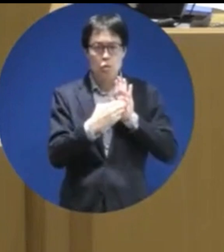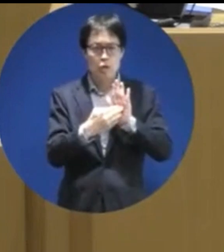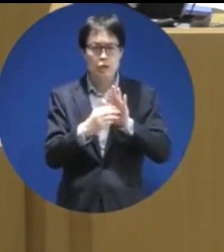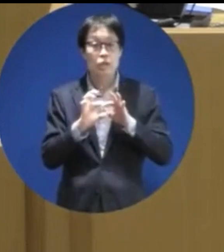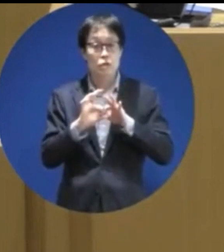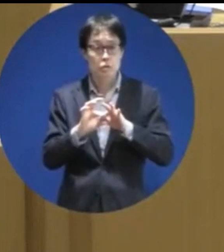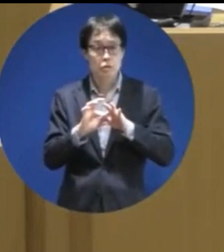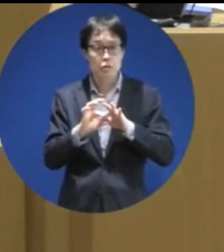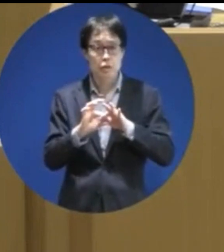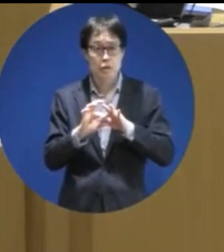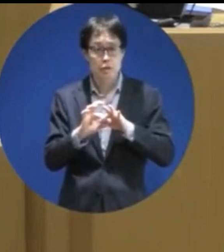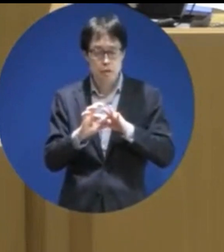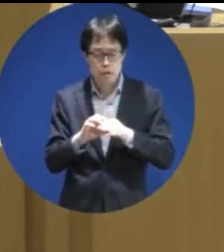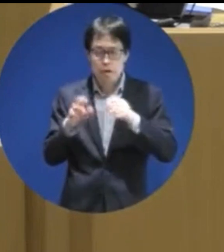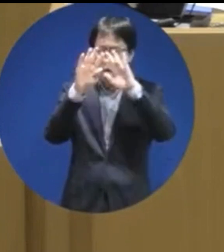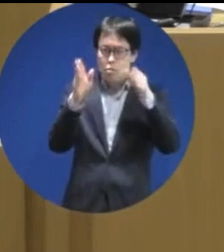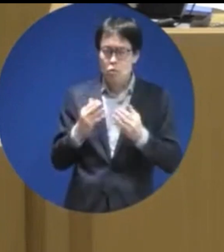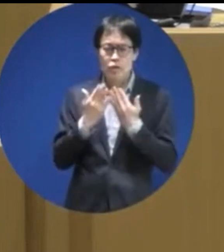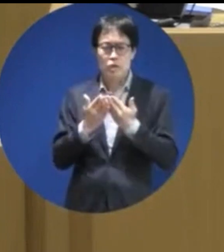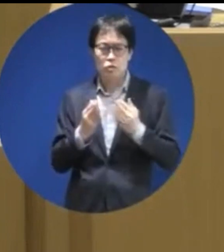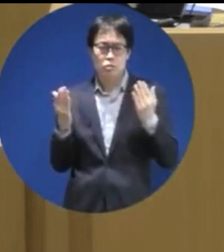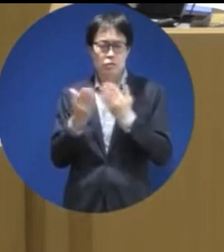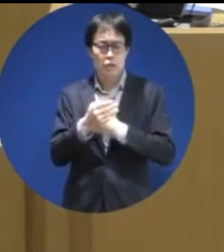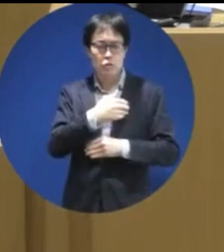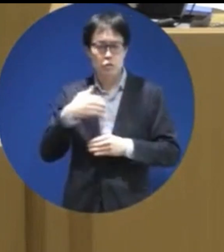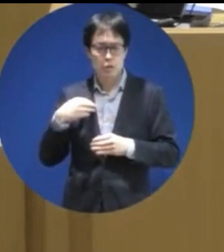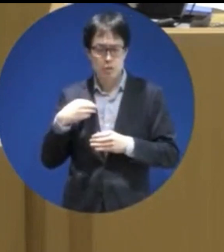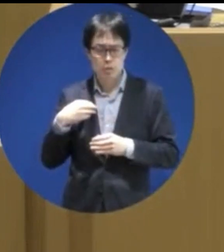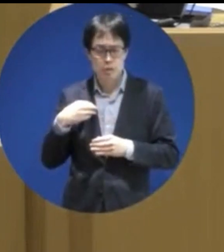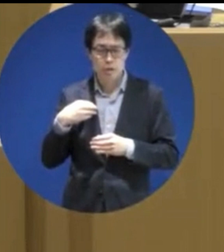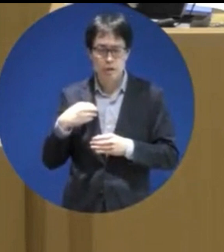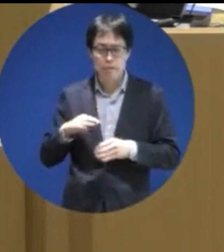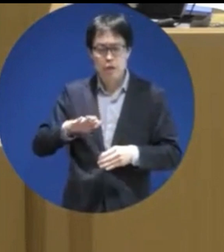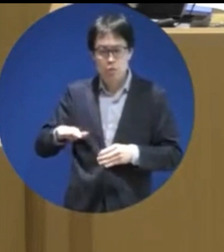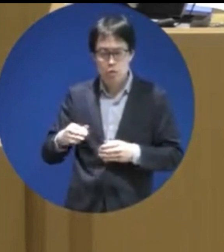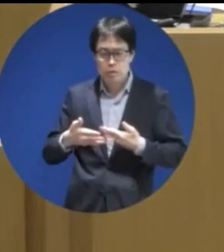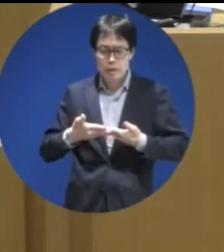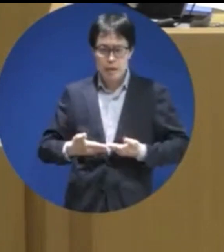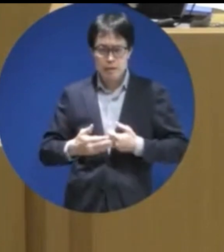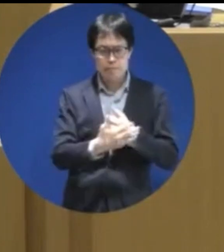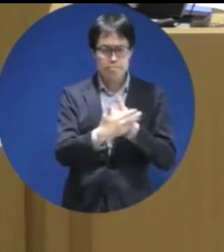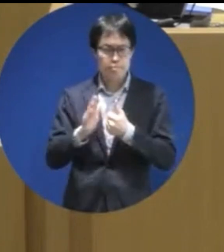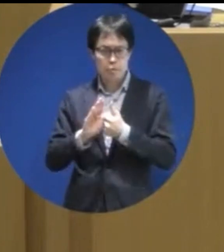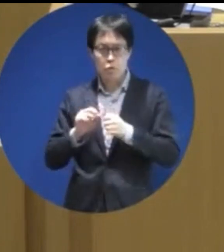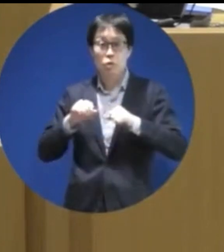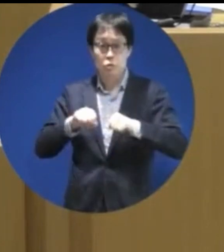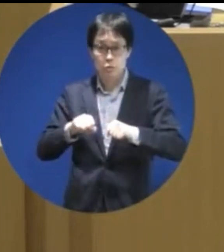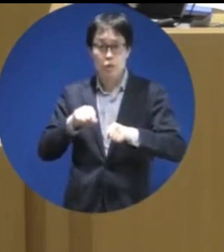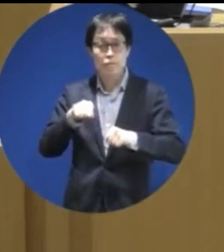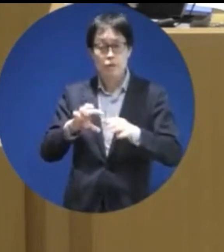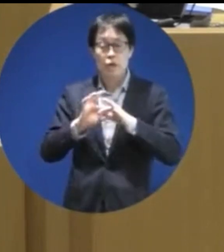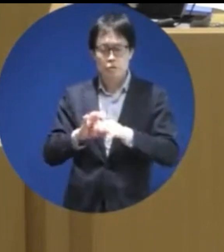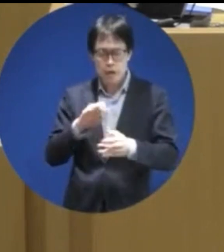の面でもまるでモデル校になれるようなレベルの高い水準でのセキュリティや子どもたちの安全の担保を行っていく、そういったこと